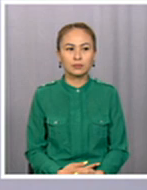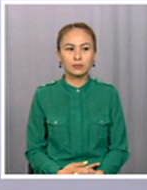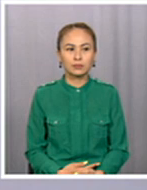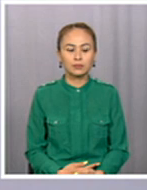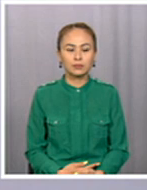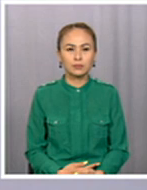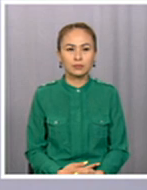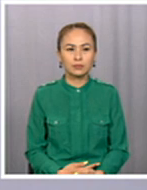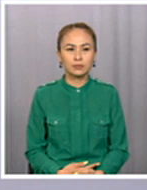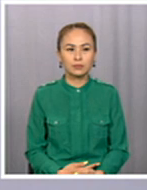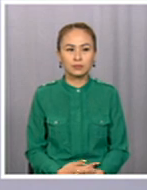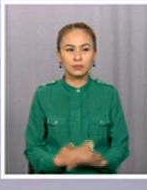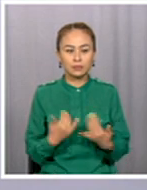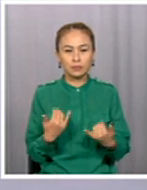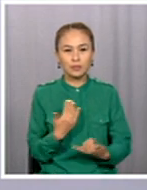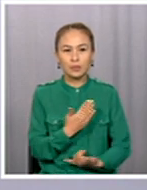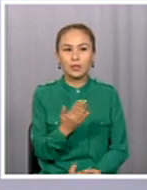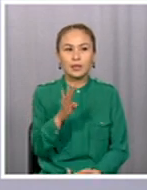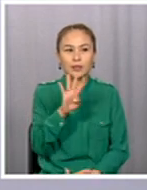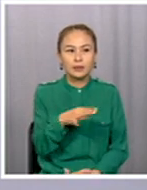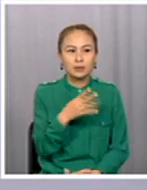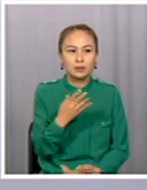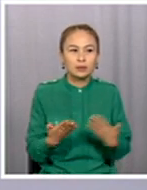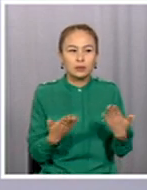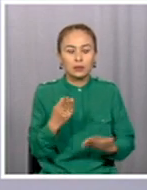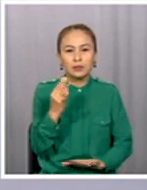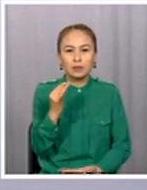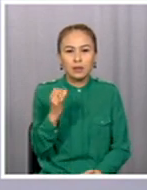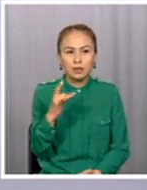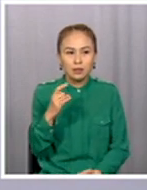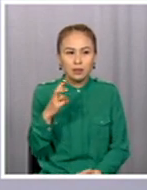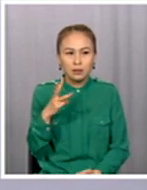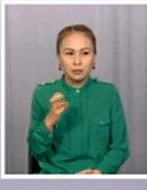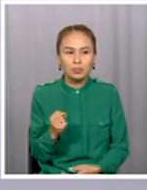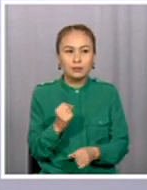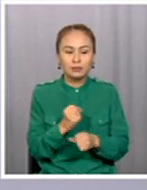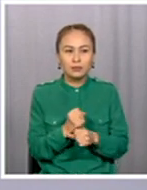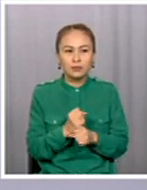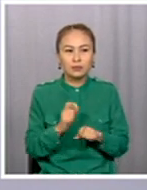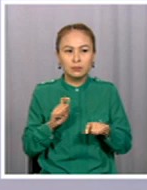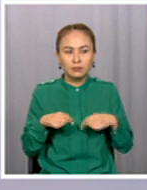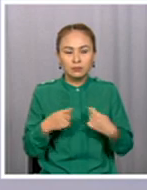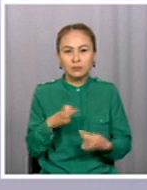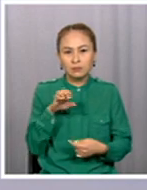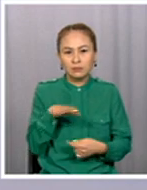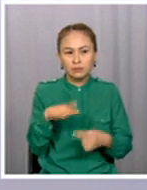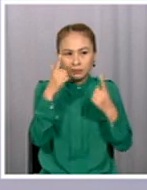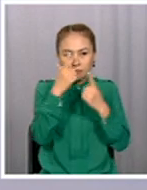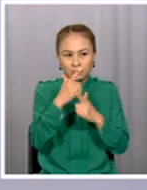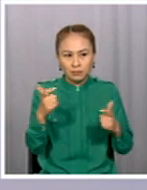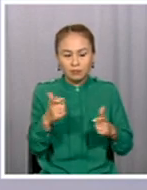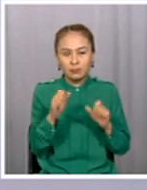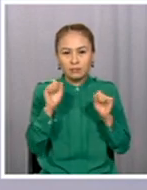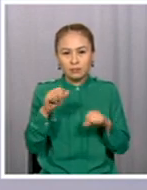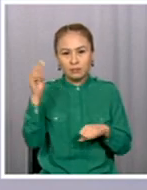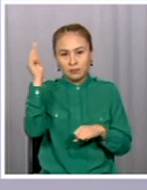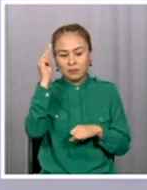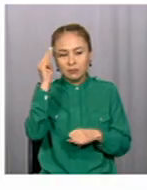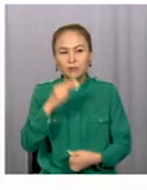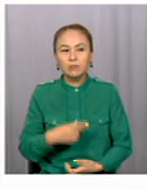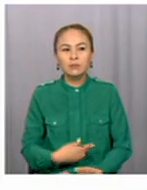Бүгінгі сабақта сіз кесте немесе диаграмма түрінде берілген статистикалық ақпаратты алуды